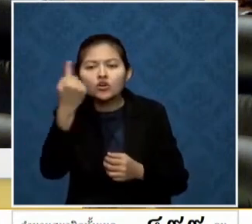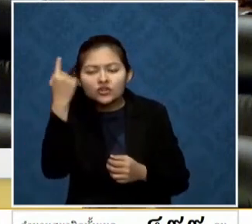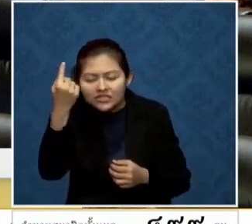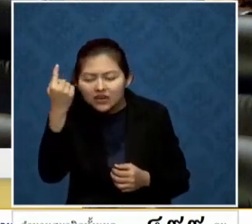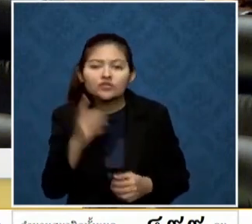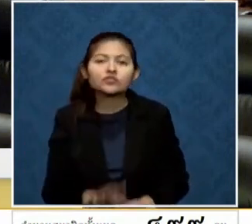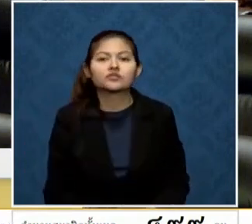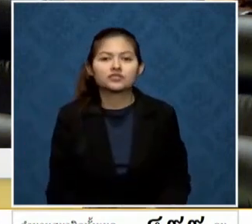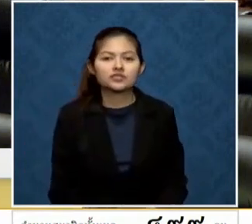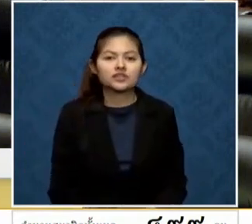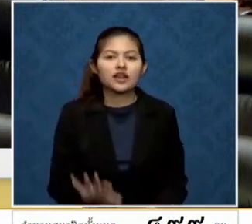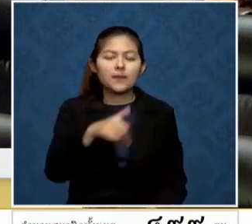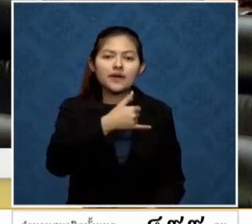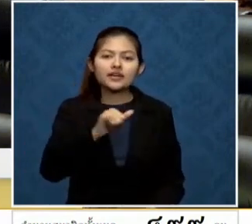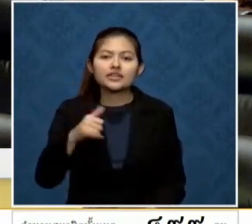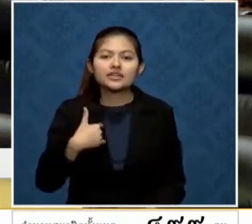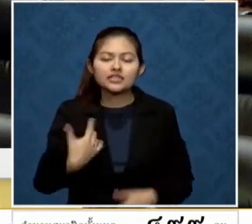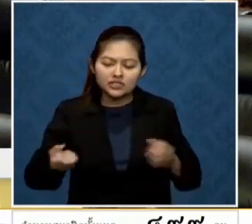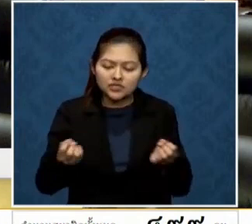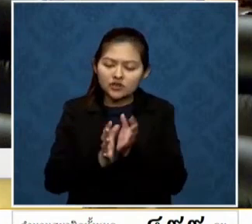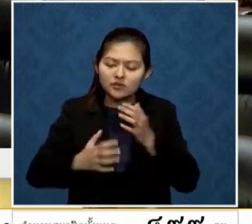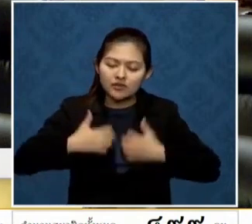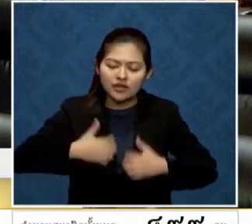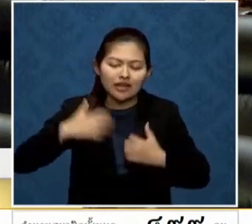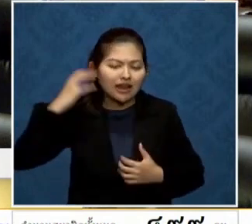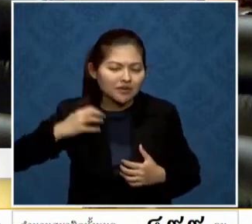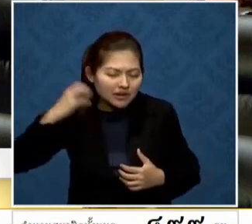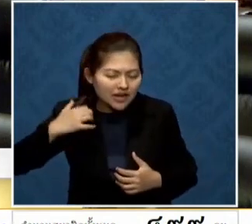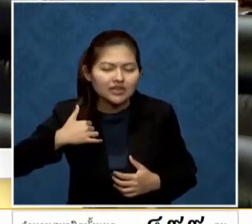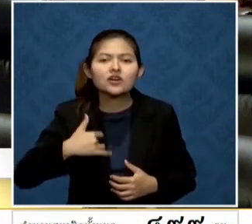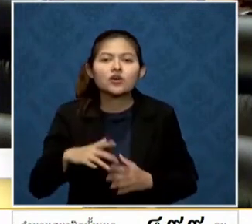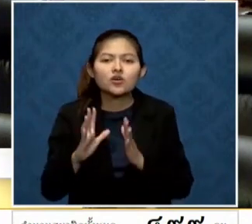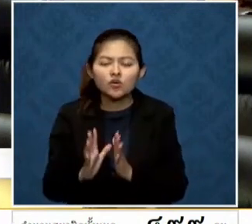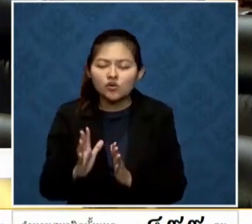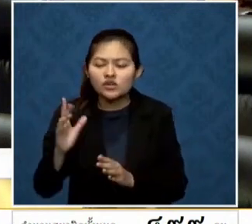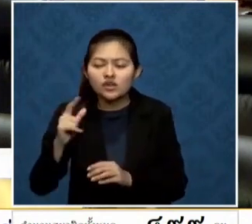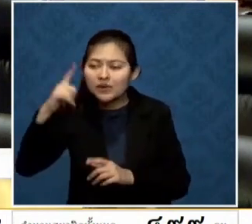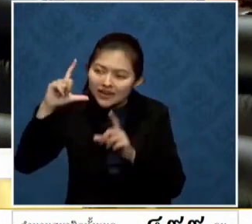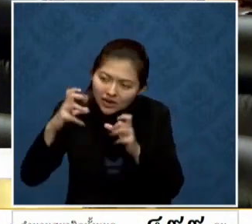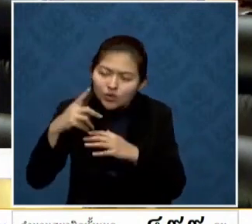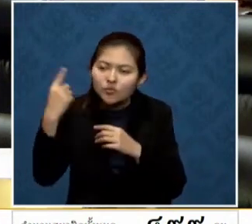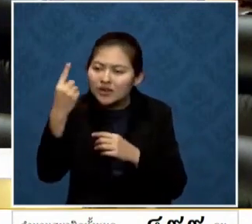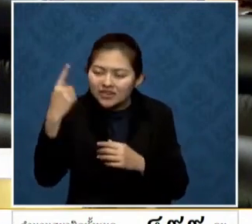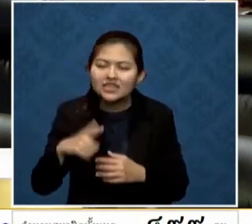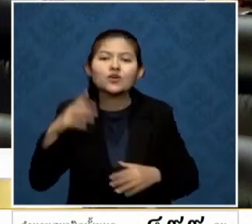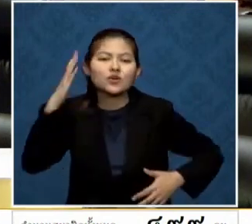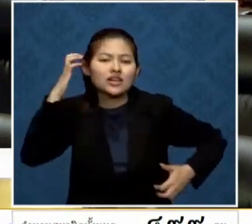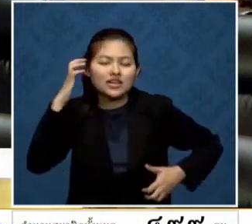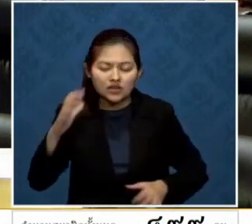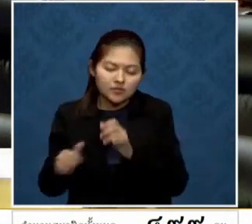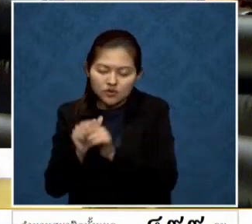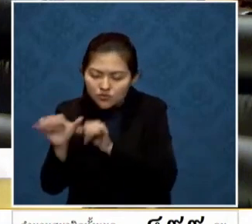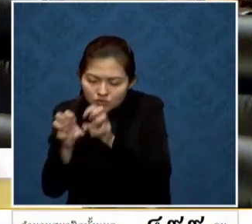เที่ยวและบางครั้งสร้างความเดือดร้อนรำคาญให้กับประชาชนในบริเวณใกล้เคียงท่านประธานครับ